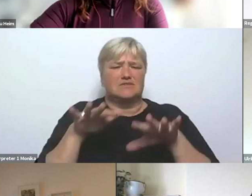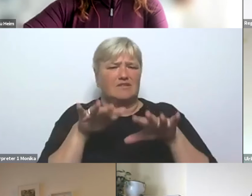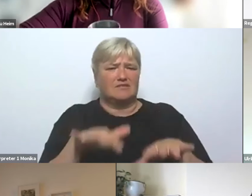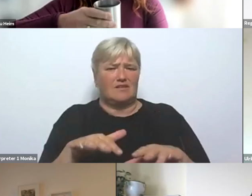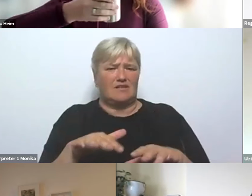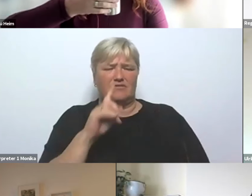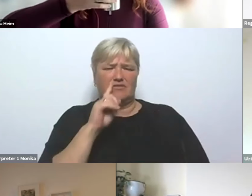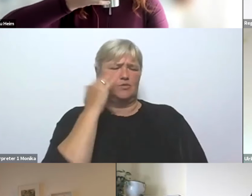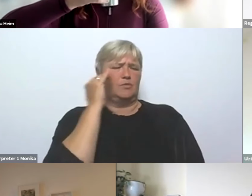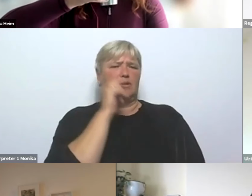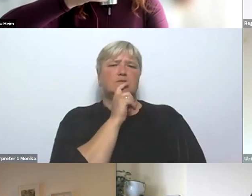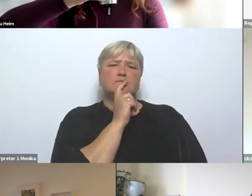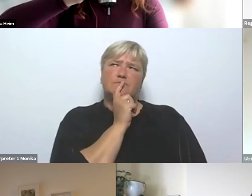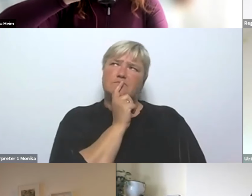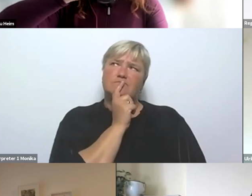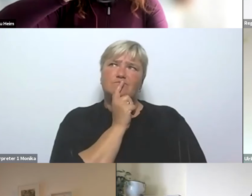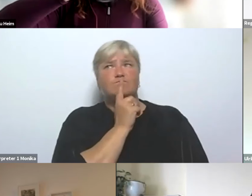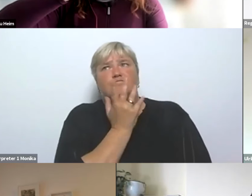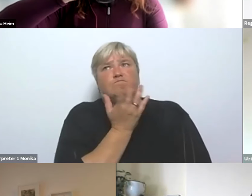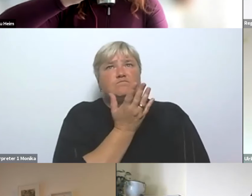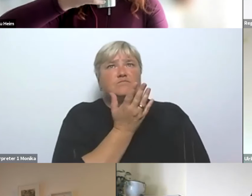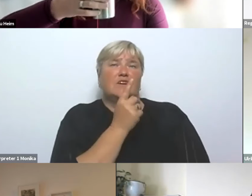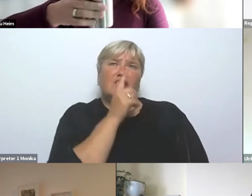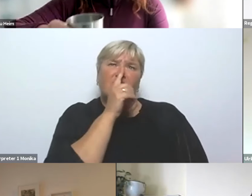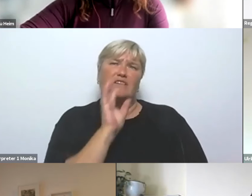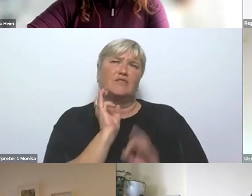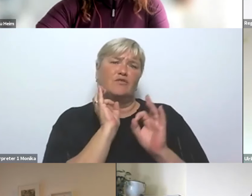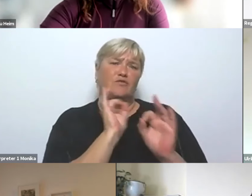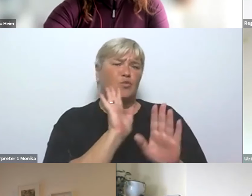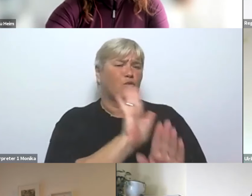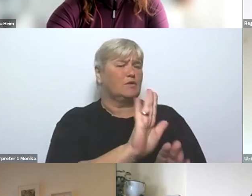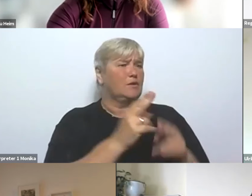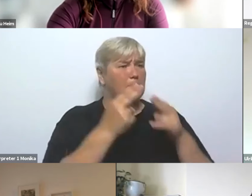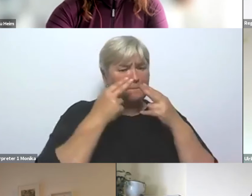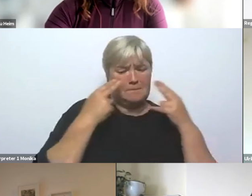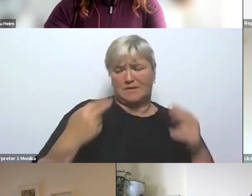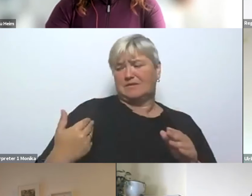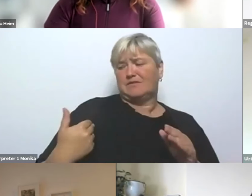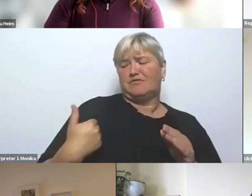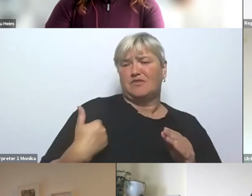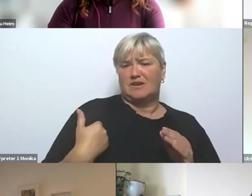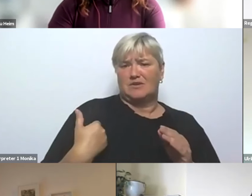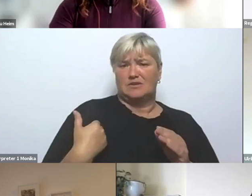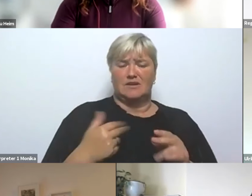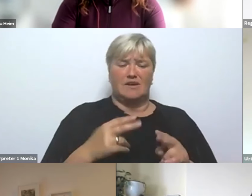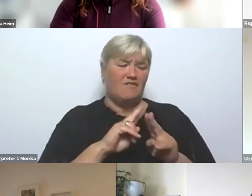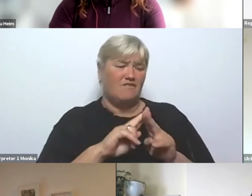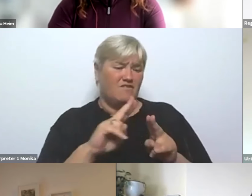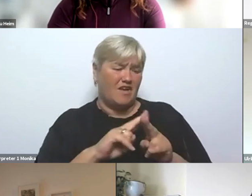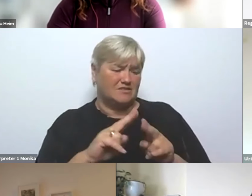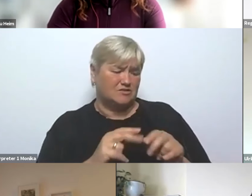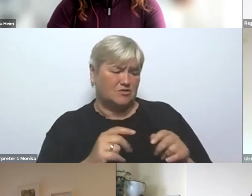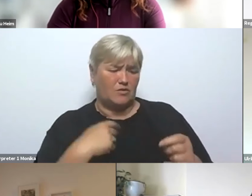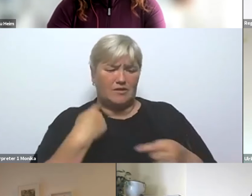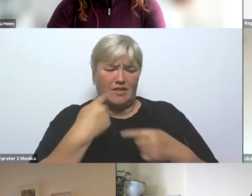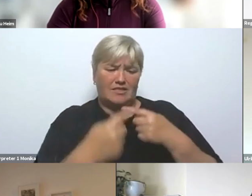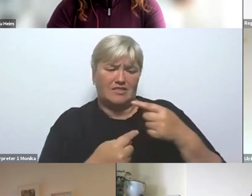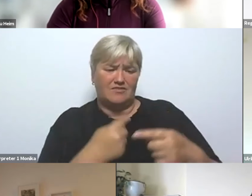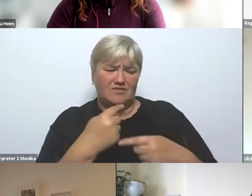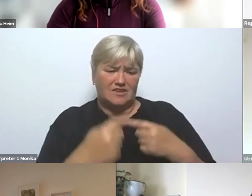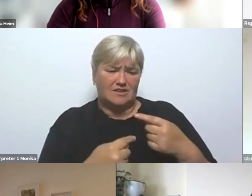darüber nachdenkt, wenn er für seine blinde Freundin ein Werkzeug entwickeln möchte, mit dem